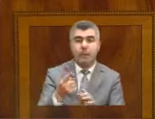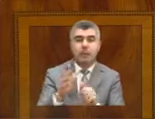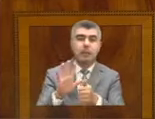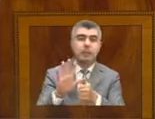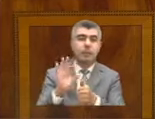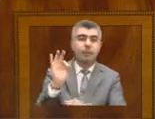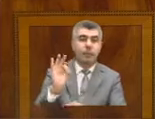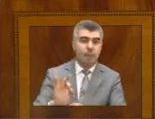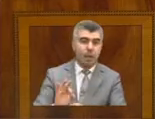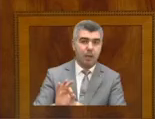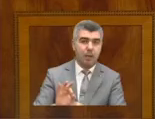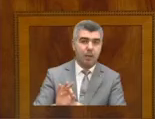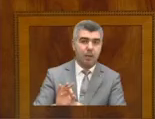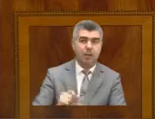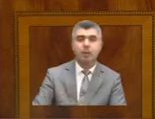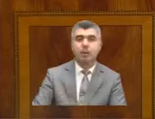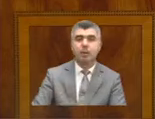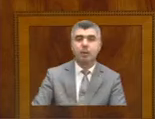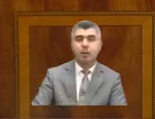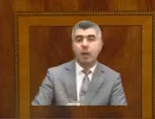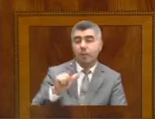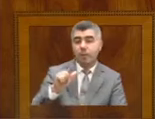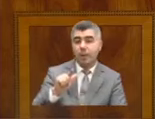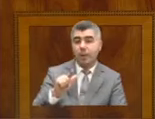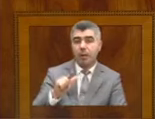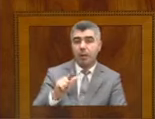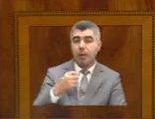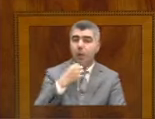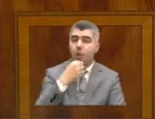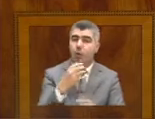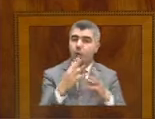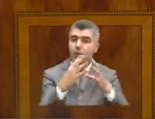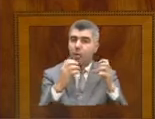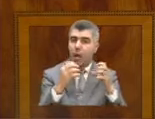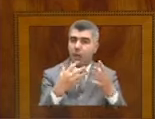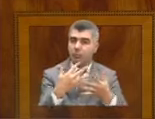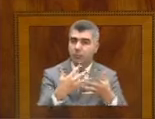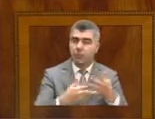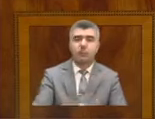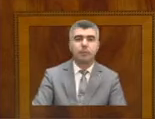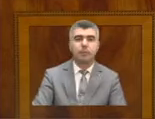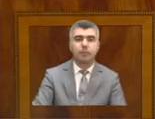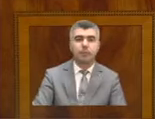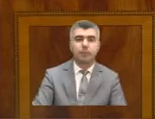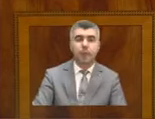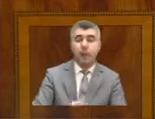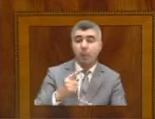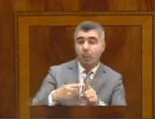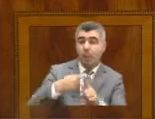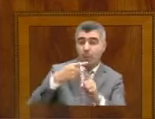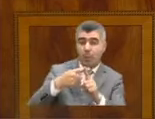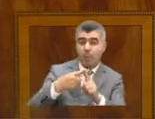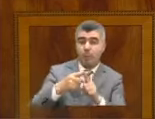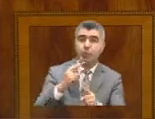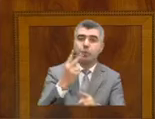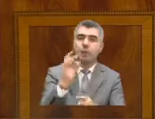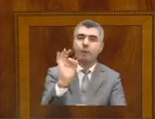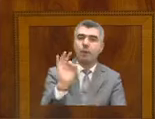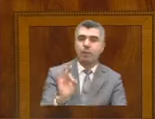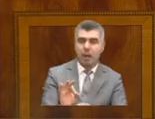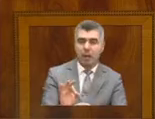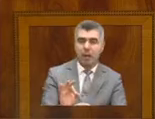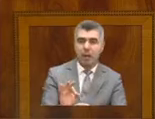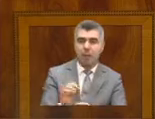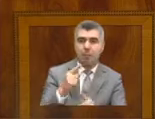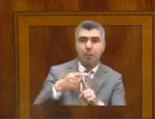4.6% وذلك بناء على الفرضيات التالية: معدل التضخم في حدود 2%، ارتفاع